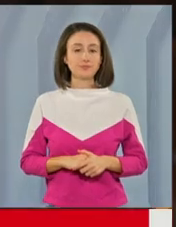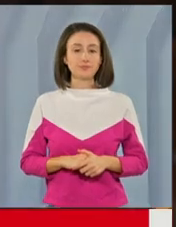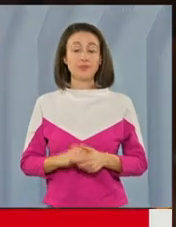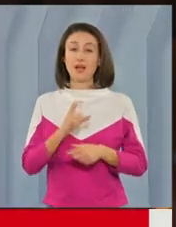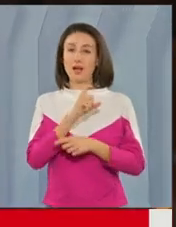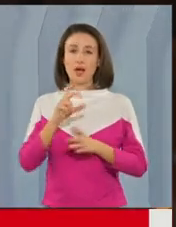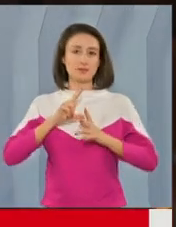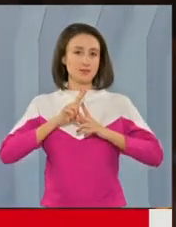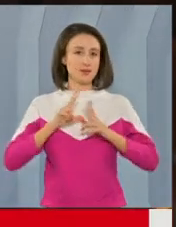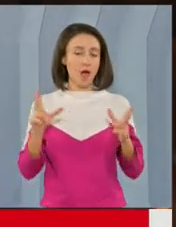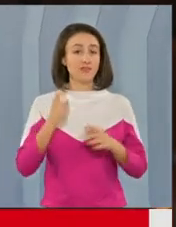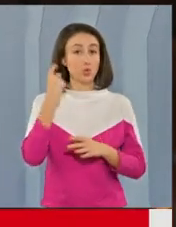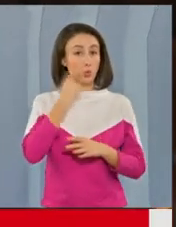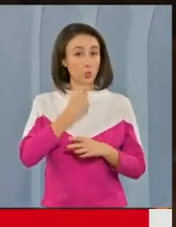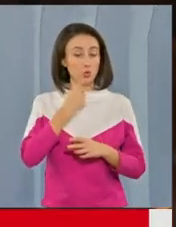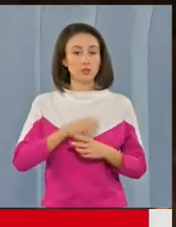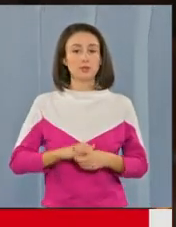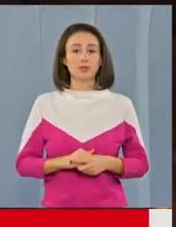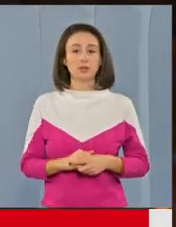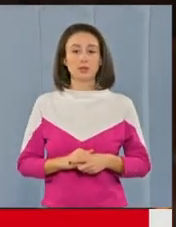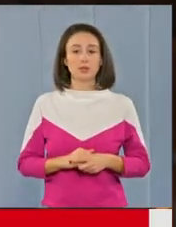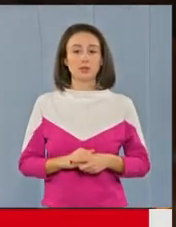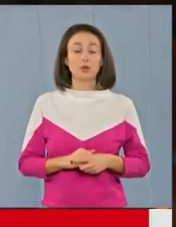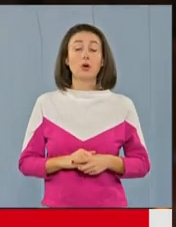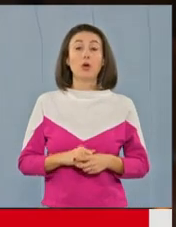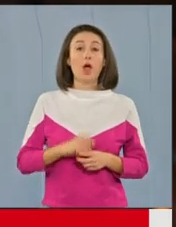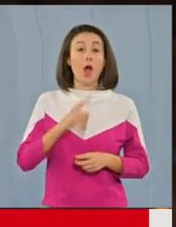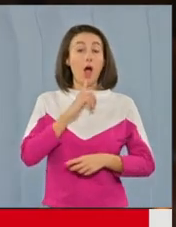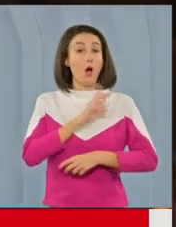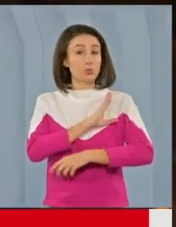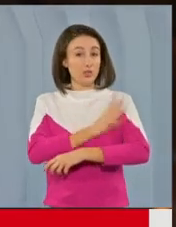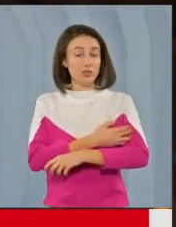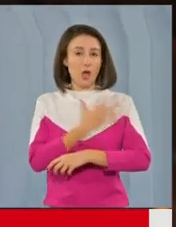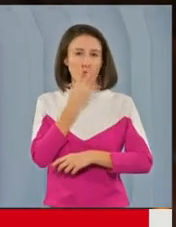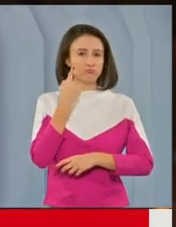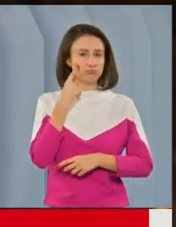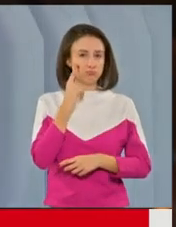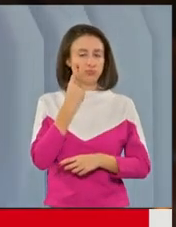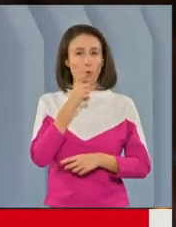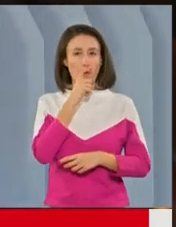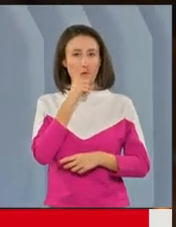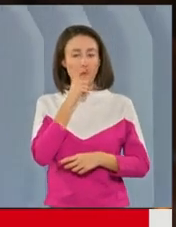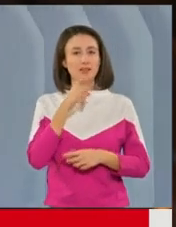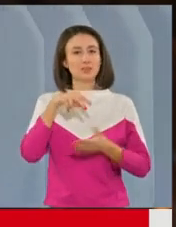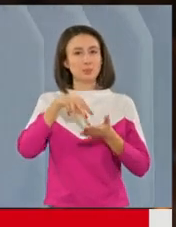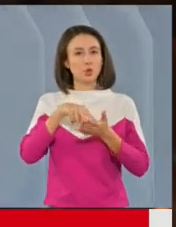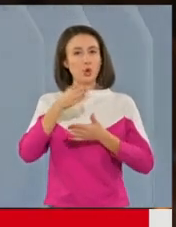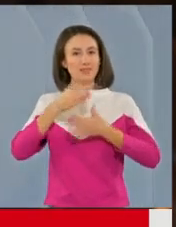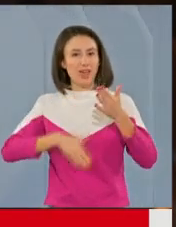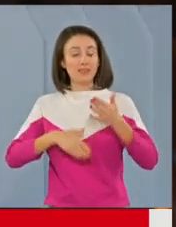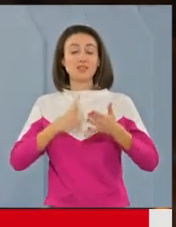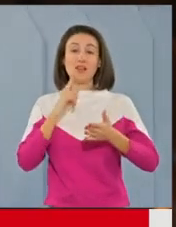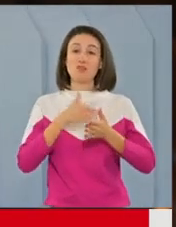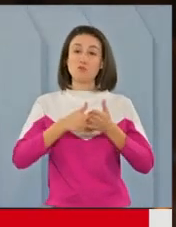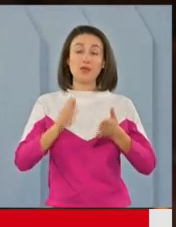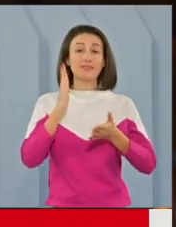caz scandalos în Cluj, acolo unde autoritățile au umilit un bărbat cu un picior amputat. Acestuia i s-a refuzat dreptul de